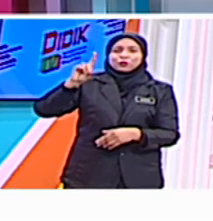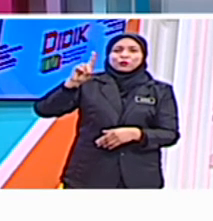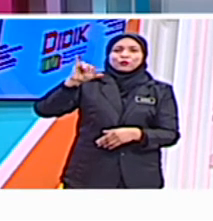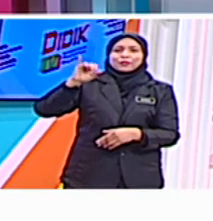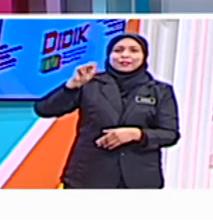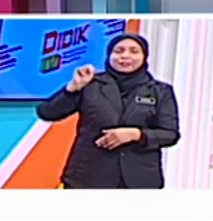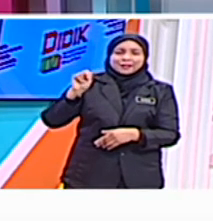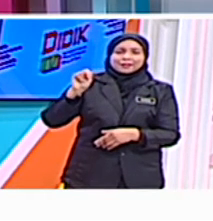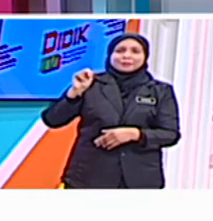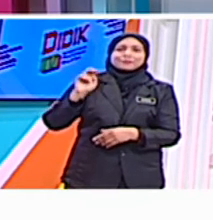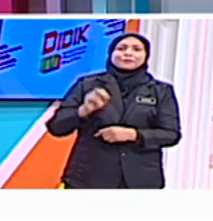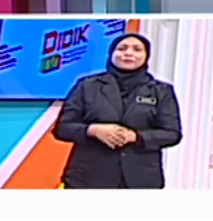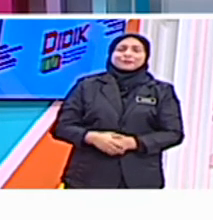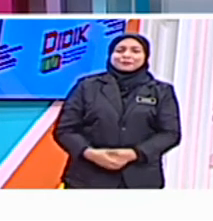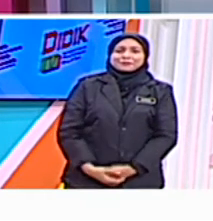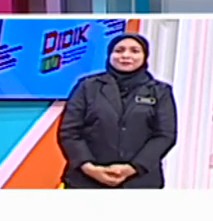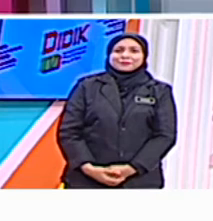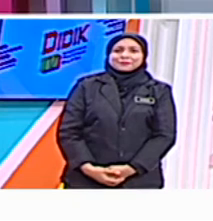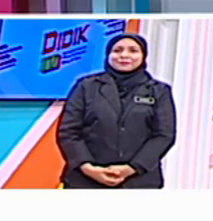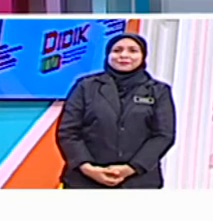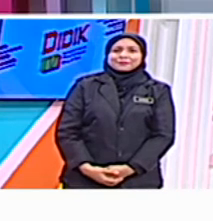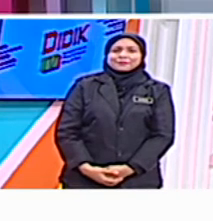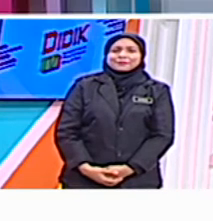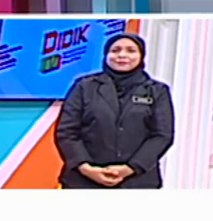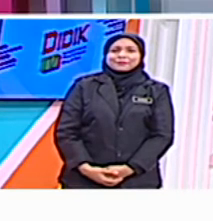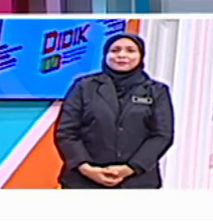Nama saya Wan Hafizuddin Adli bin Wan Hakuki.